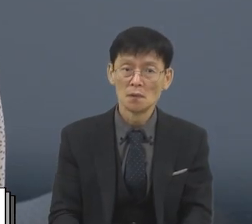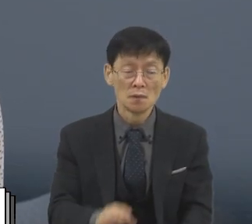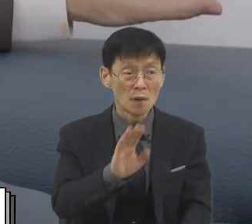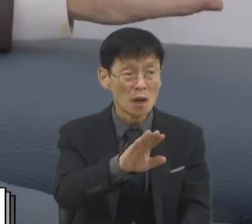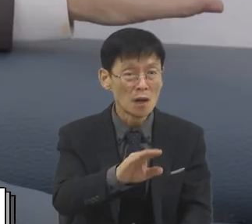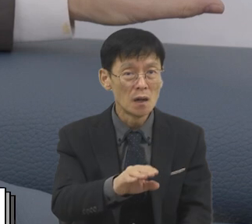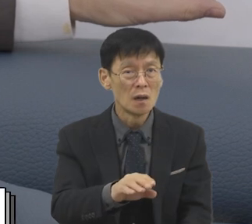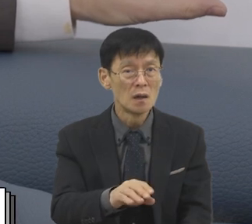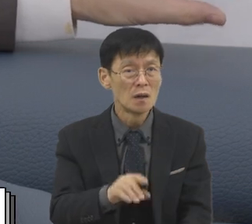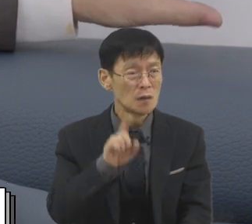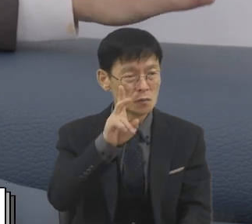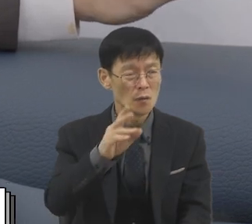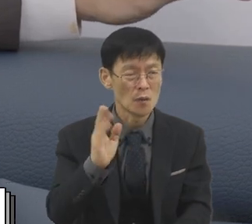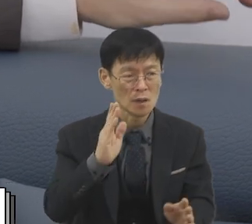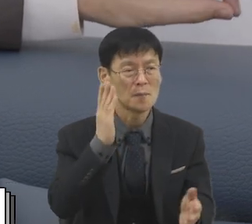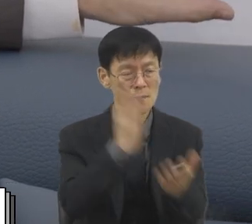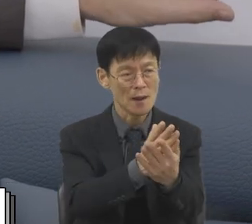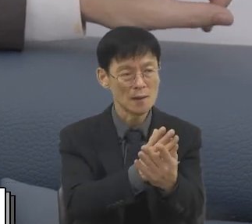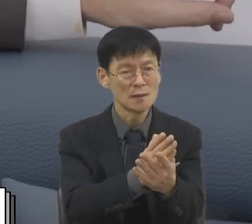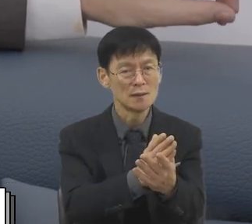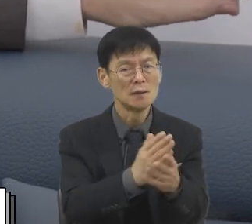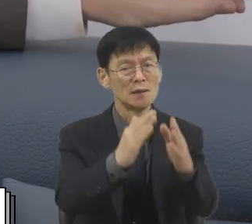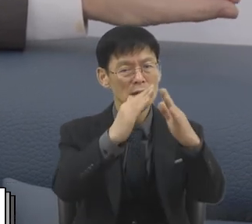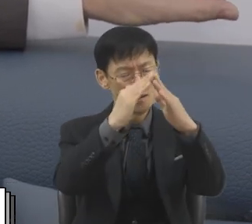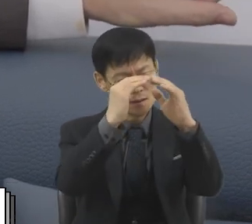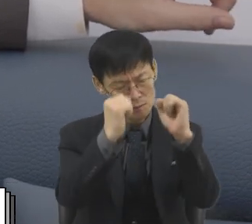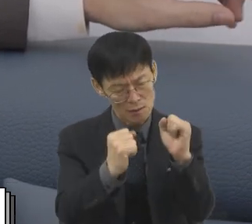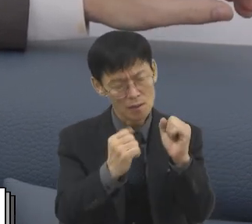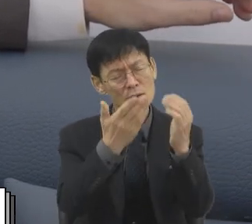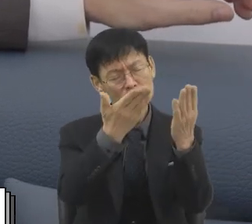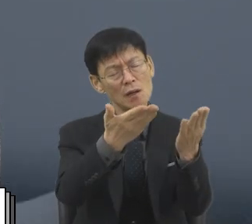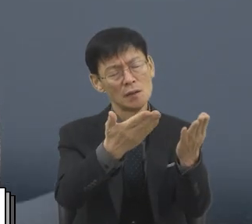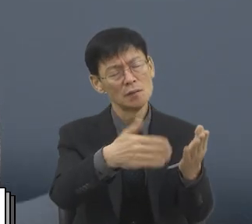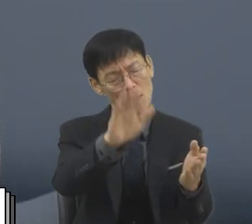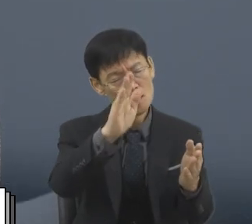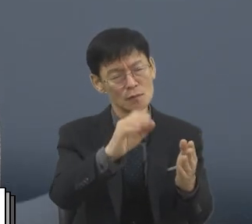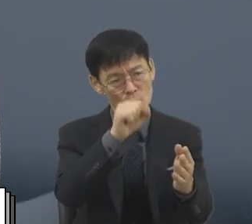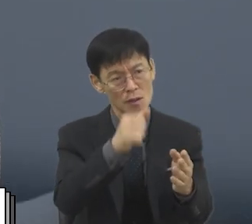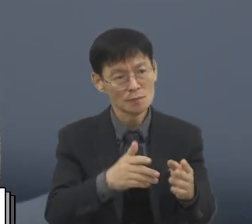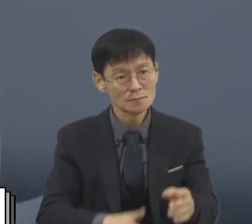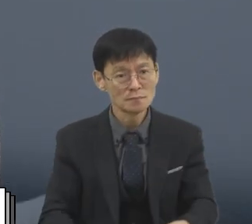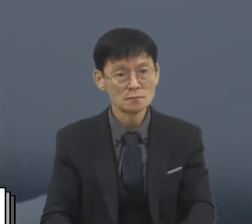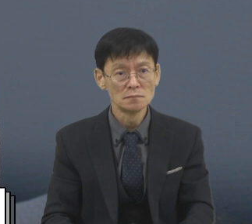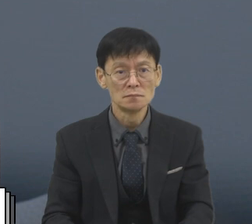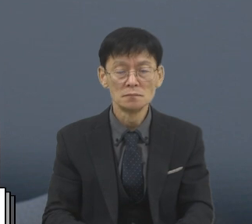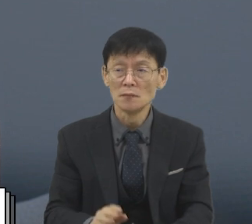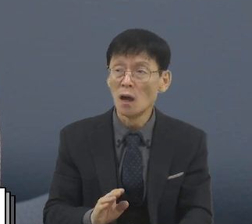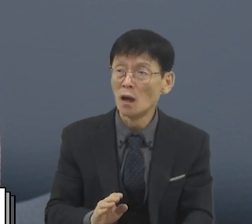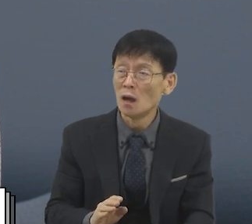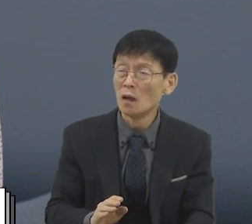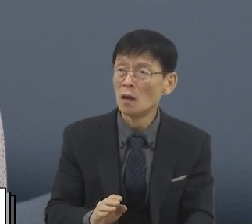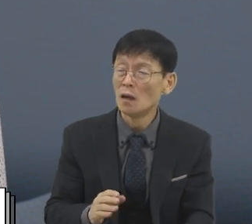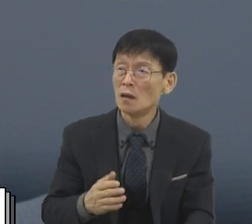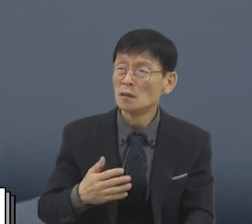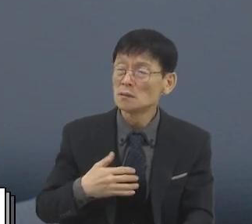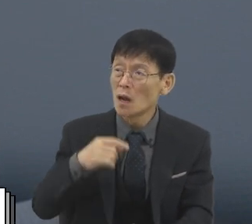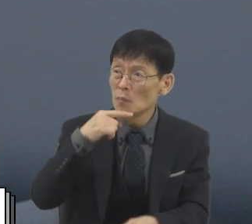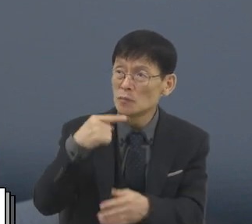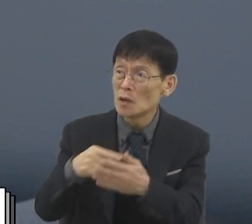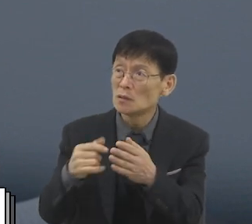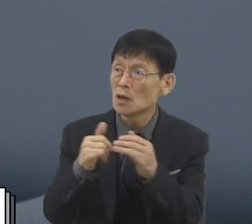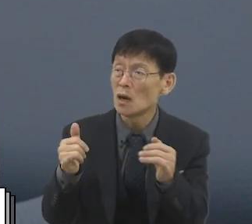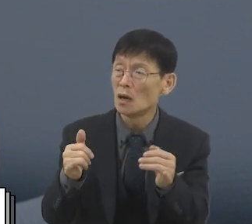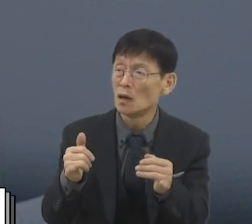제시, 당분간 회사 나오지 말고 휴가를 좀 써줬으면 좋겠는데. 네? 제가